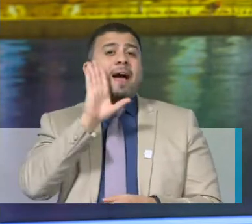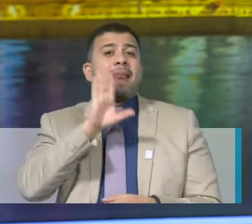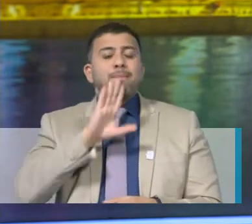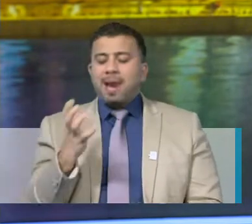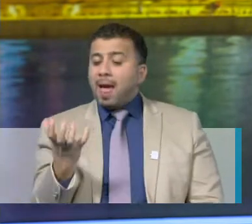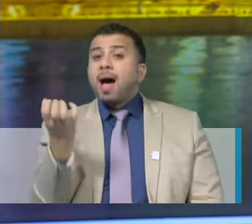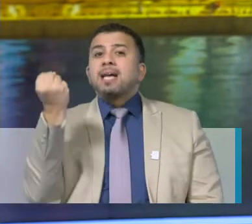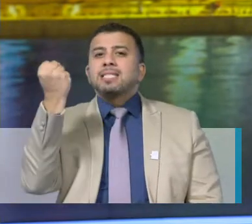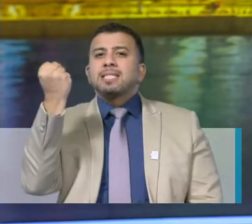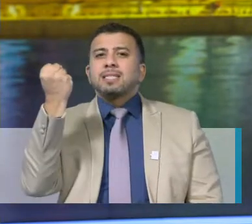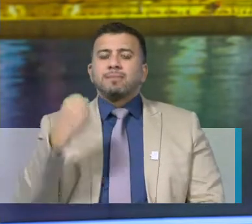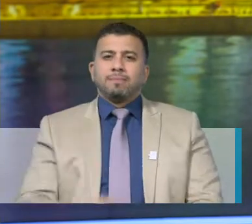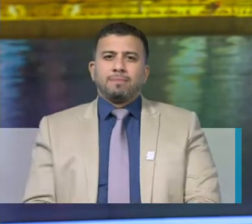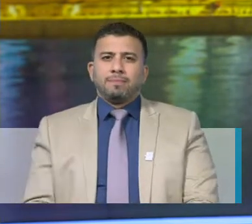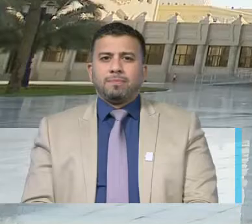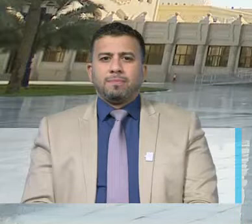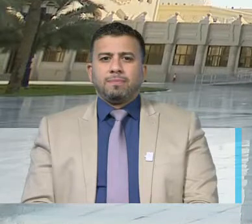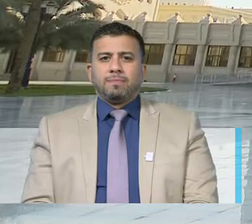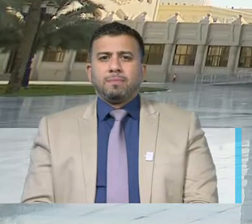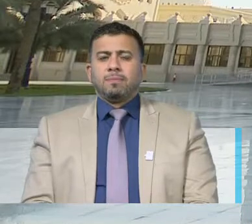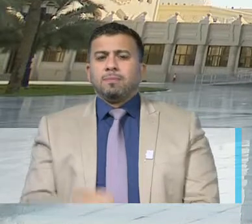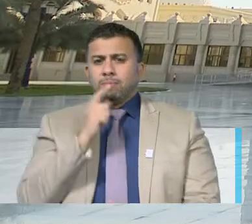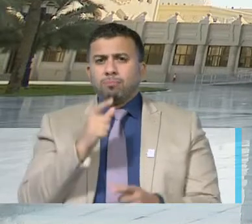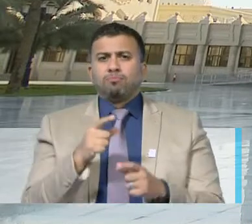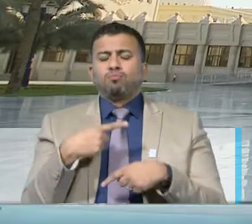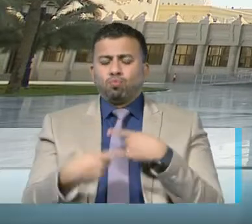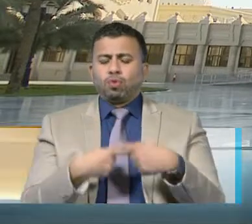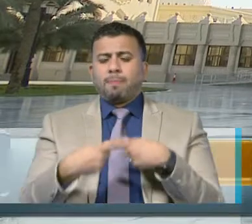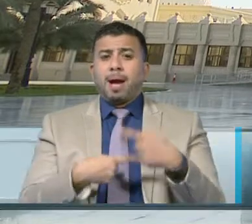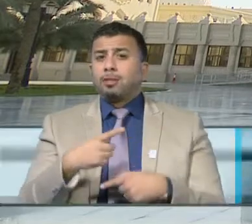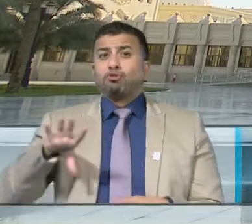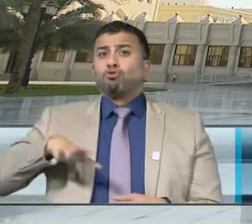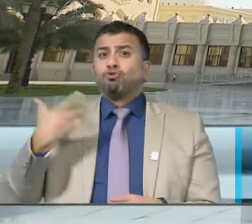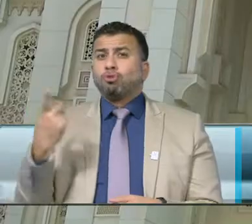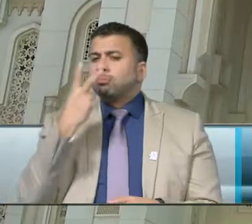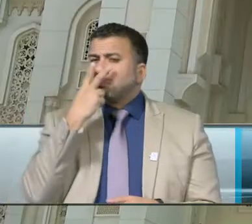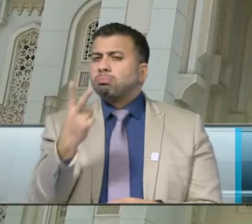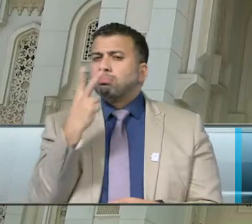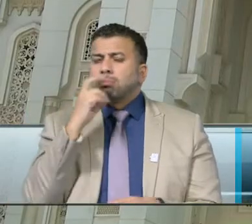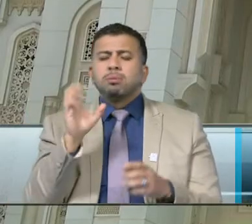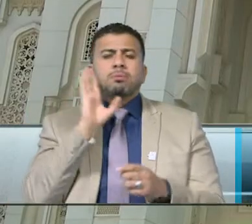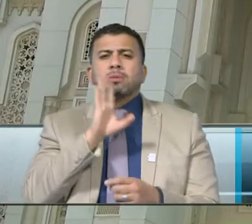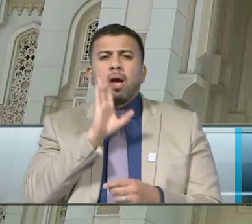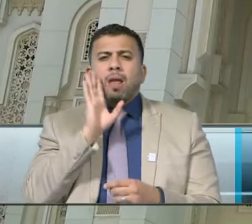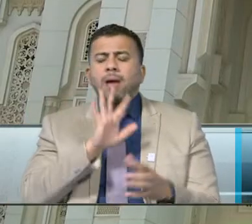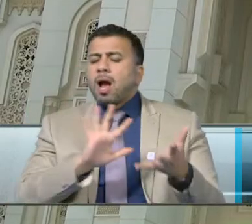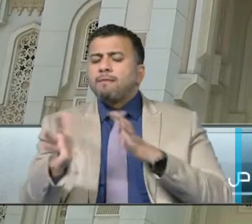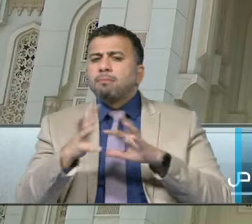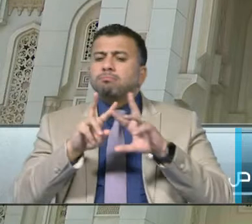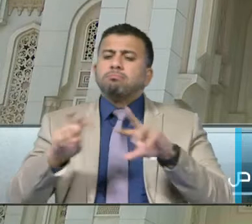للتعليم الخاص. في إطار متابعة سموه لكافة ما يتعلق بسير العملية